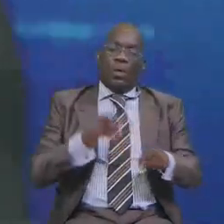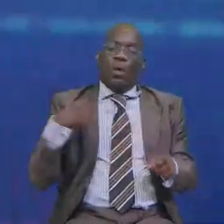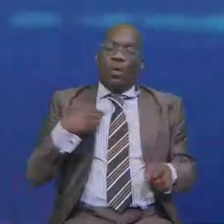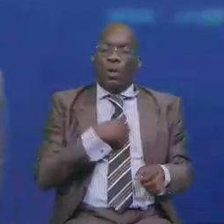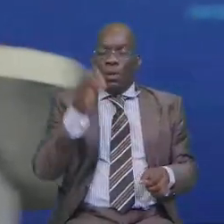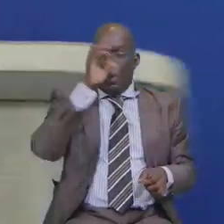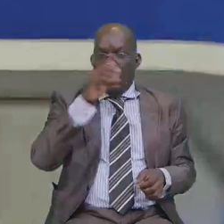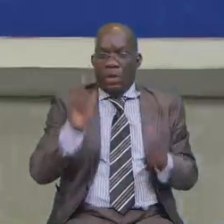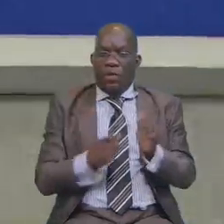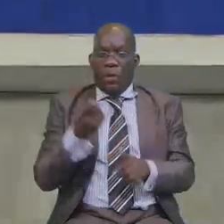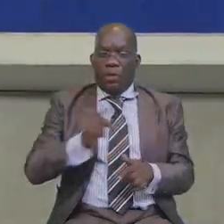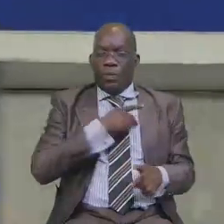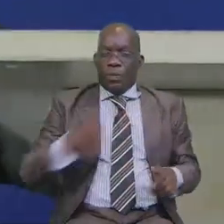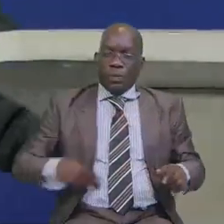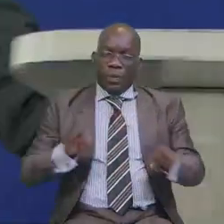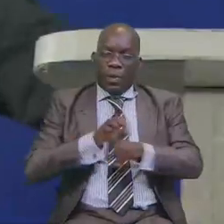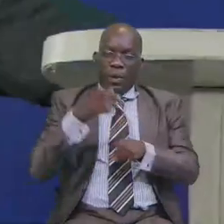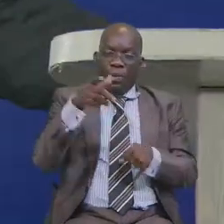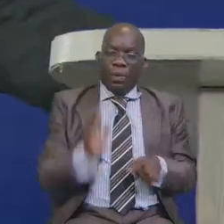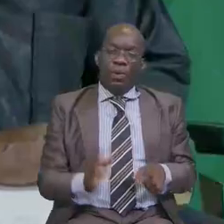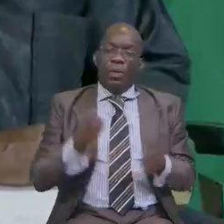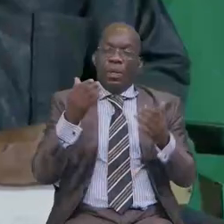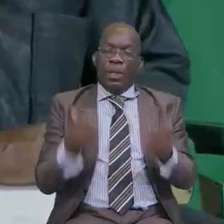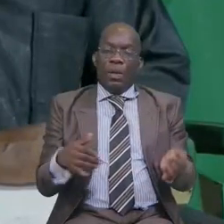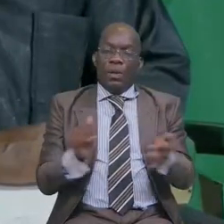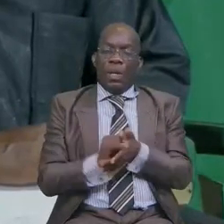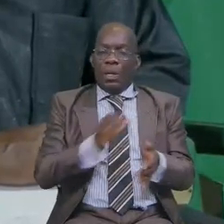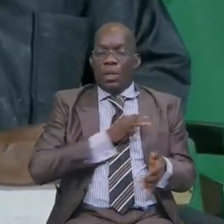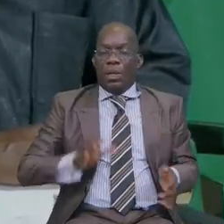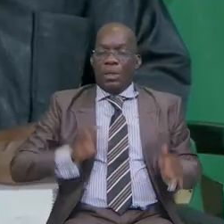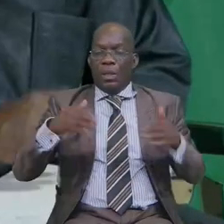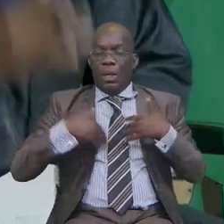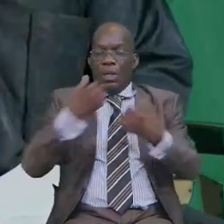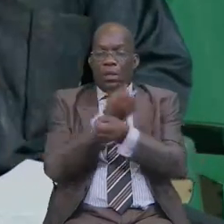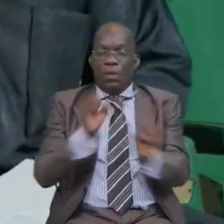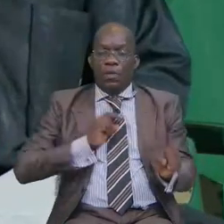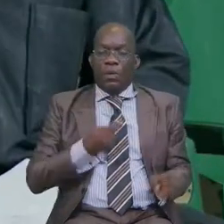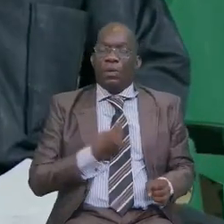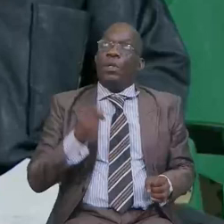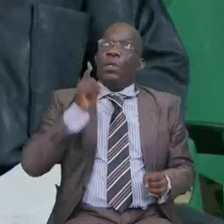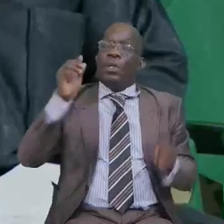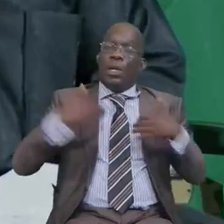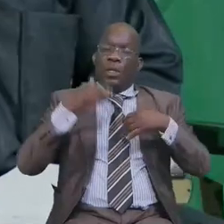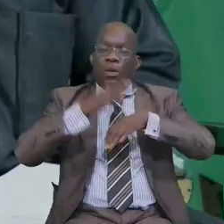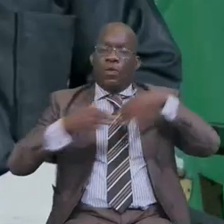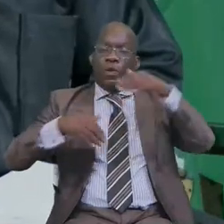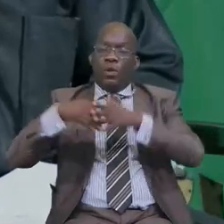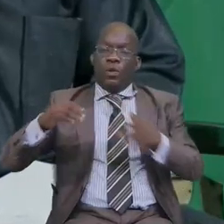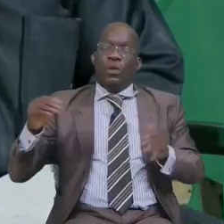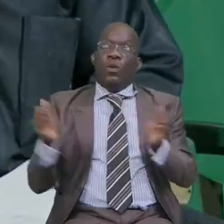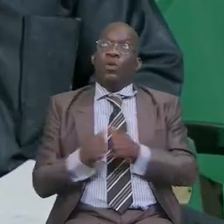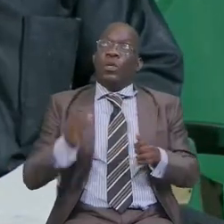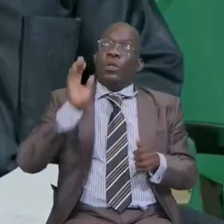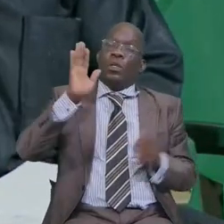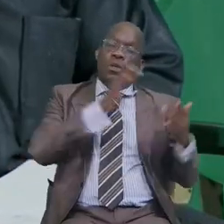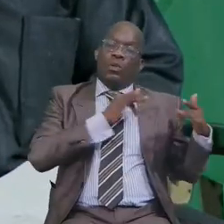Dieu, maintenant que Christ nous a sauvés, et qu'il nous a consolés par sa compassion, il nous a consolés